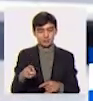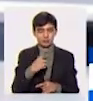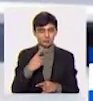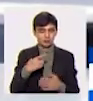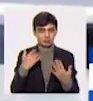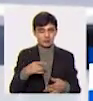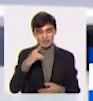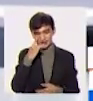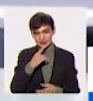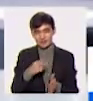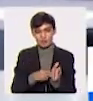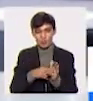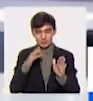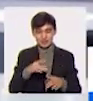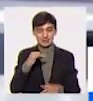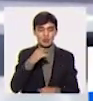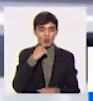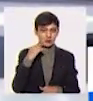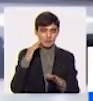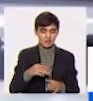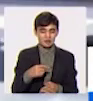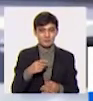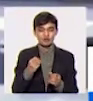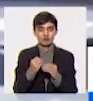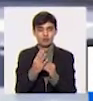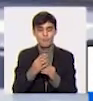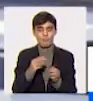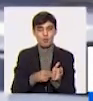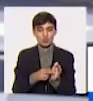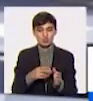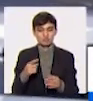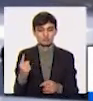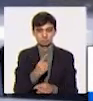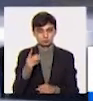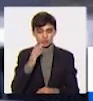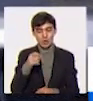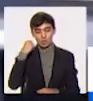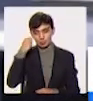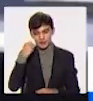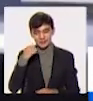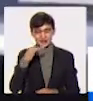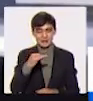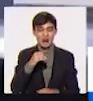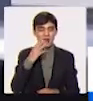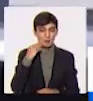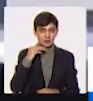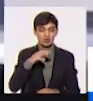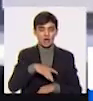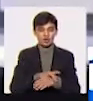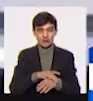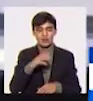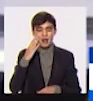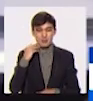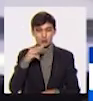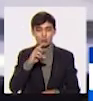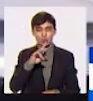теміржолы. Қазақстан Республикасы мен Ресей Федерациясы арасында 14 пойыздың қатынауы үзілмейді. Өзбекстан еліне, яғни Алматы, Ташкент, Алматы, Нүкіс